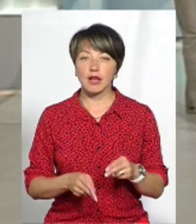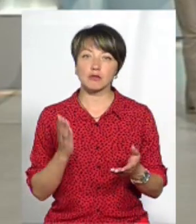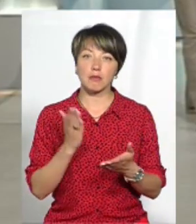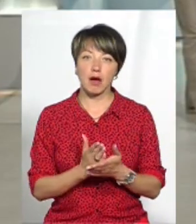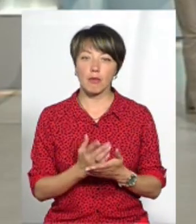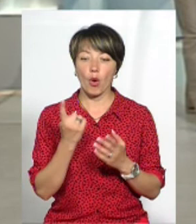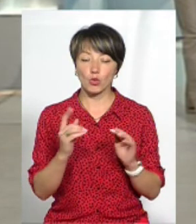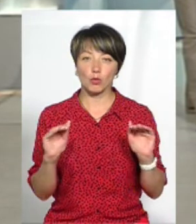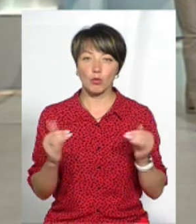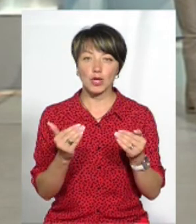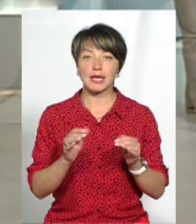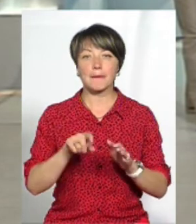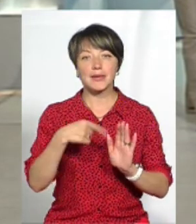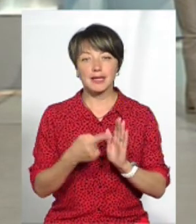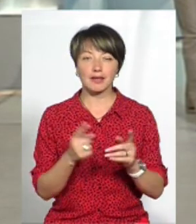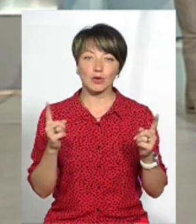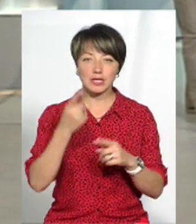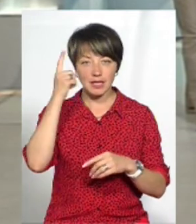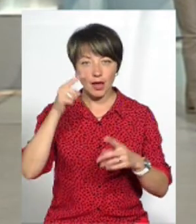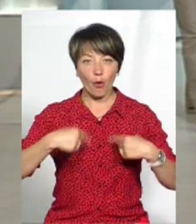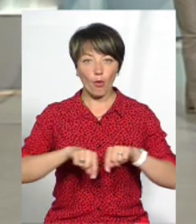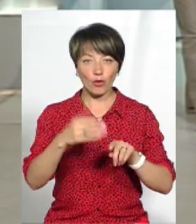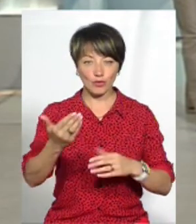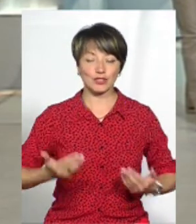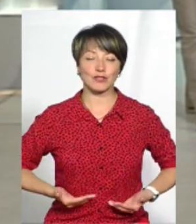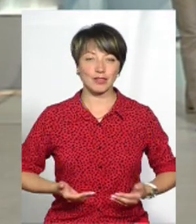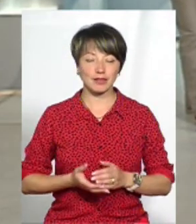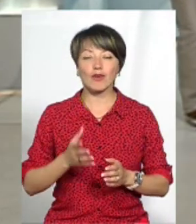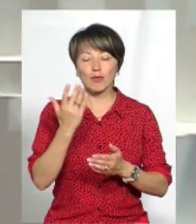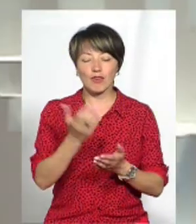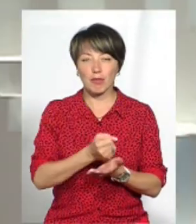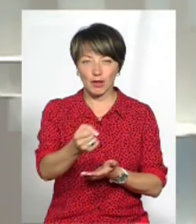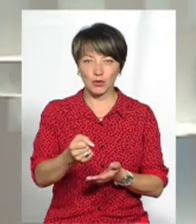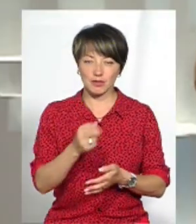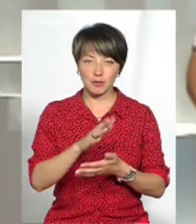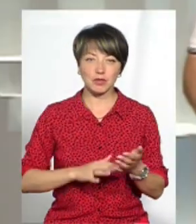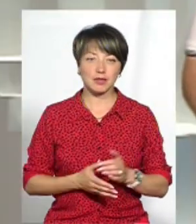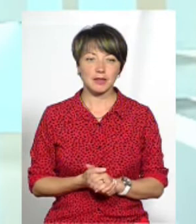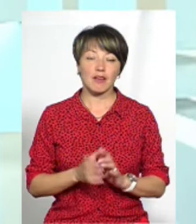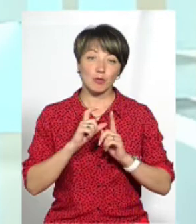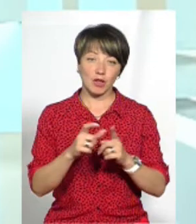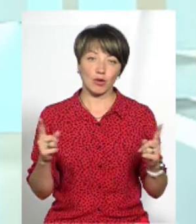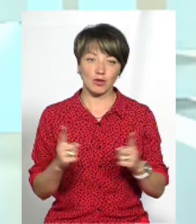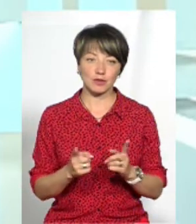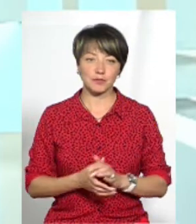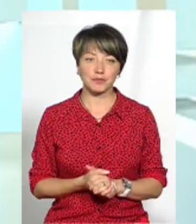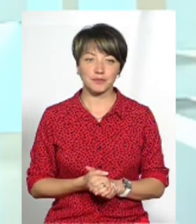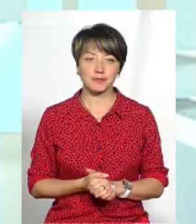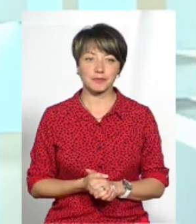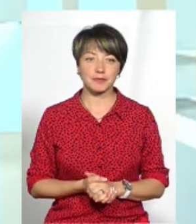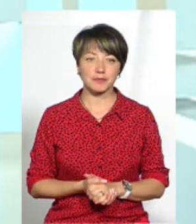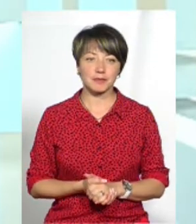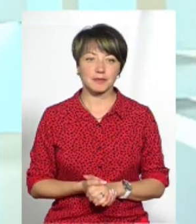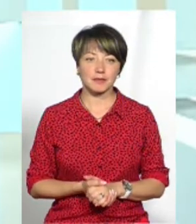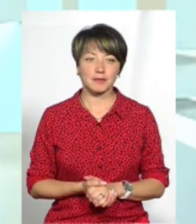маємо ще одну порцію бліців. Цього разу на знання округу, по якому ви балотуєтесь. Добре. Прошу відповідати дуже лаконічно, бо бліц